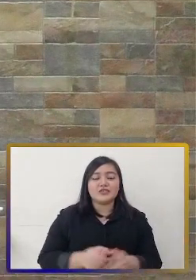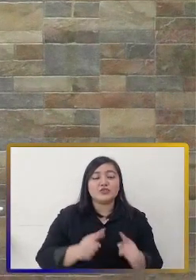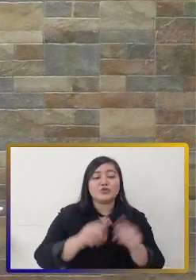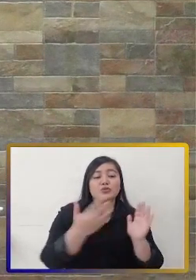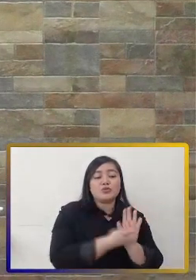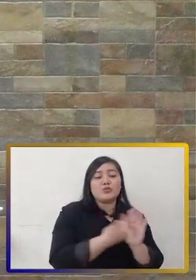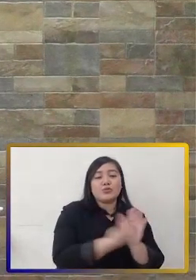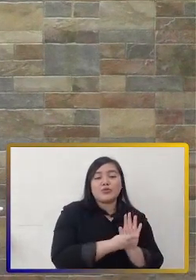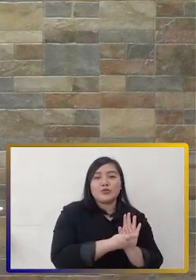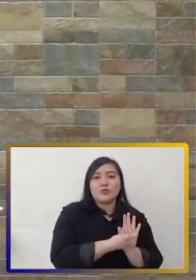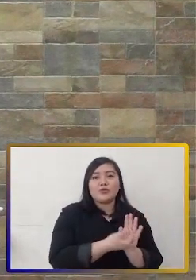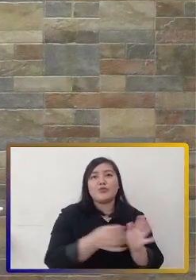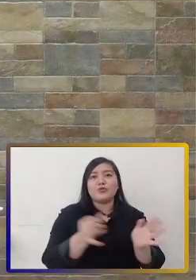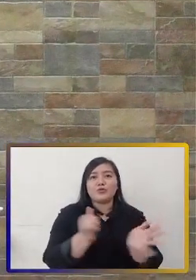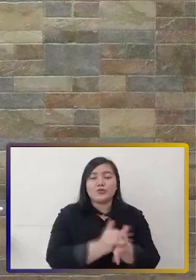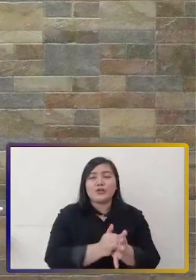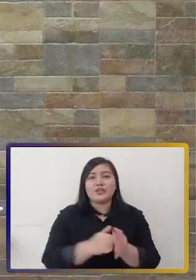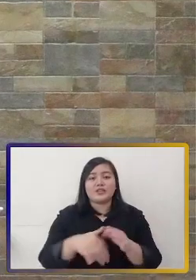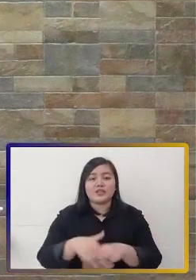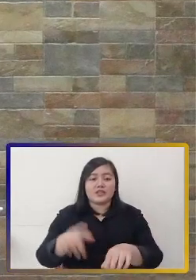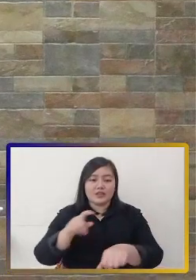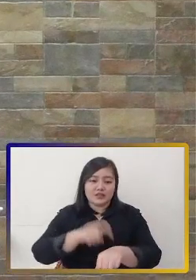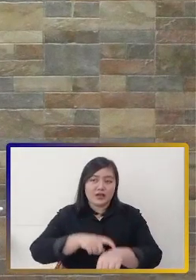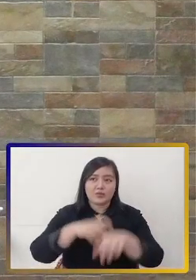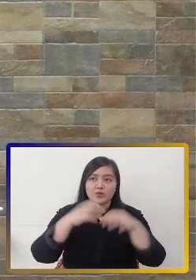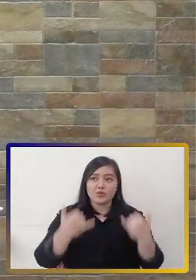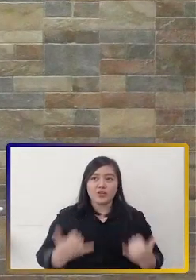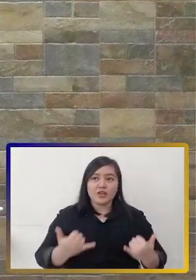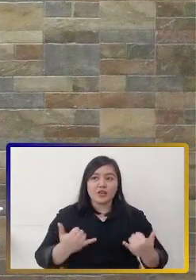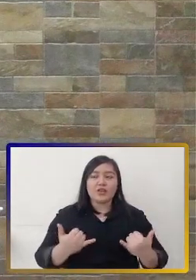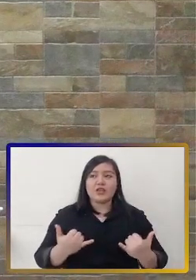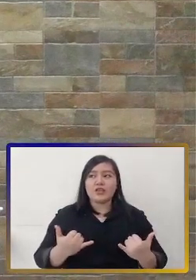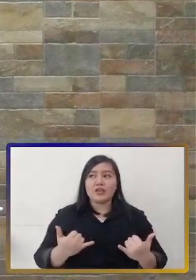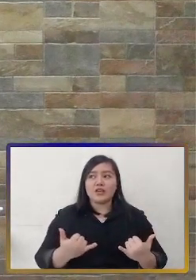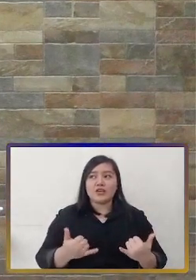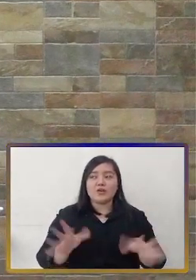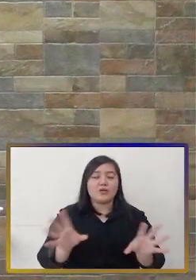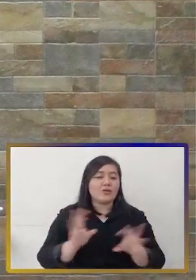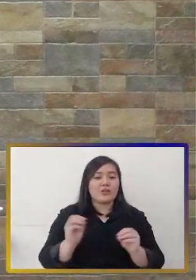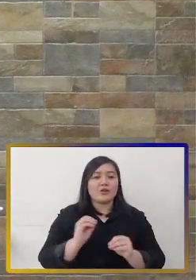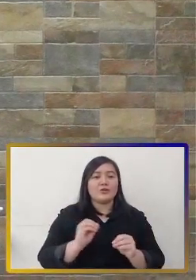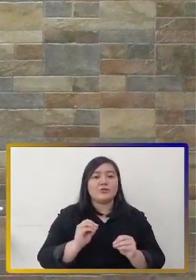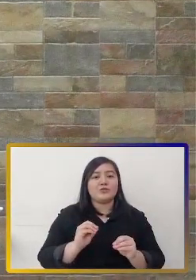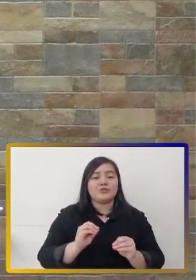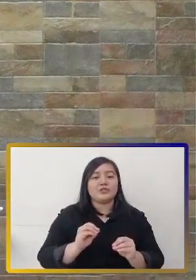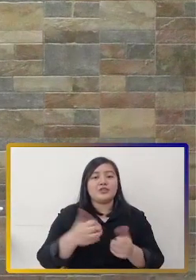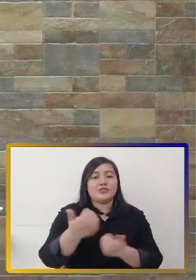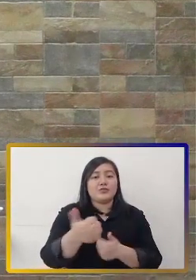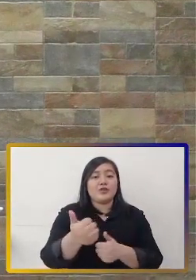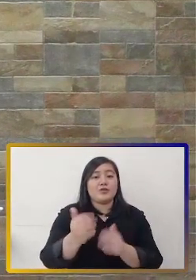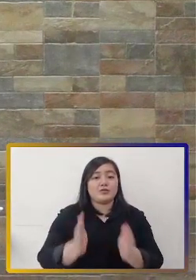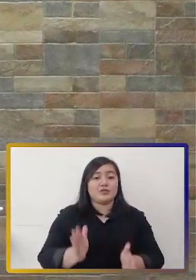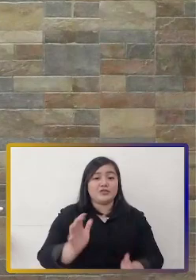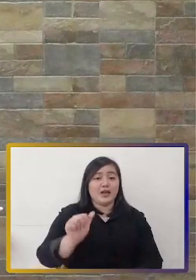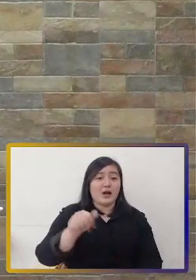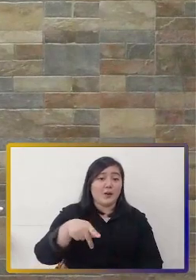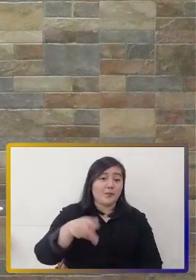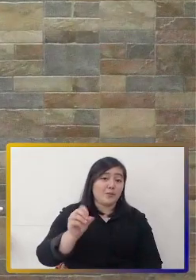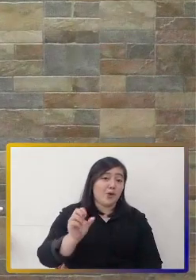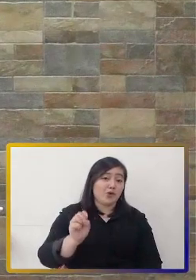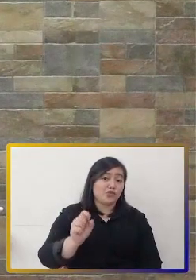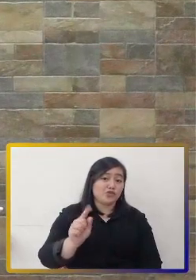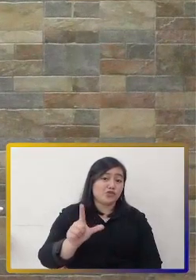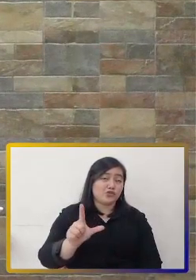nagpapatunay, mga kapatid, na sa panahon po natin ngayon ay wala ng apostles. Bagamat may tinatawag tayong